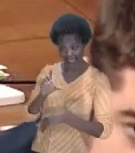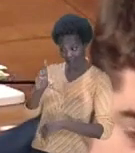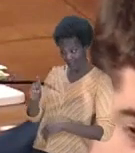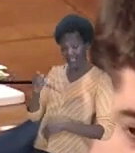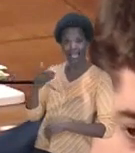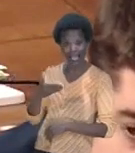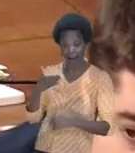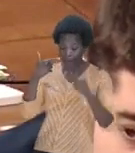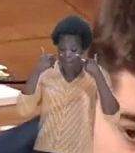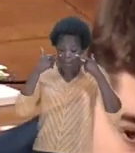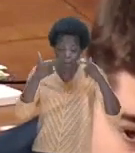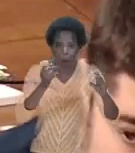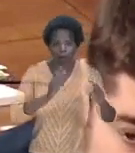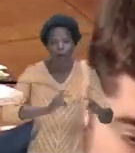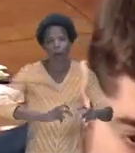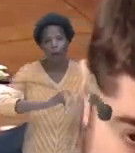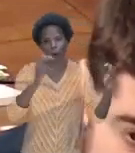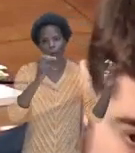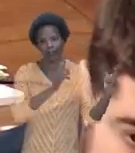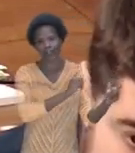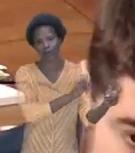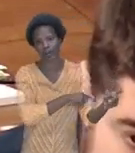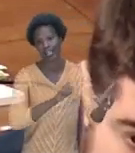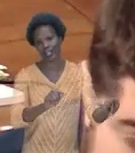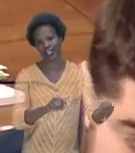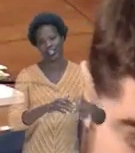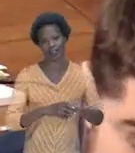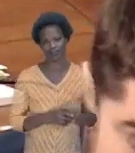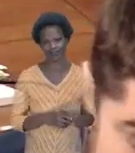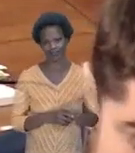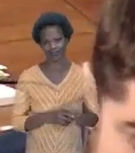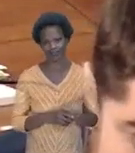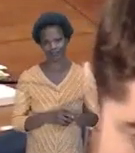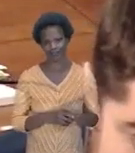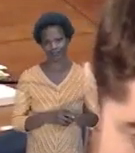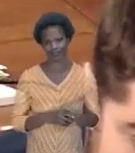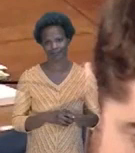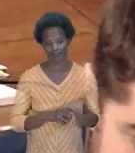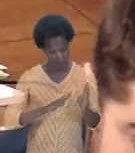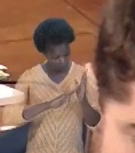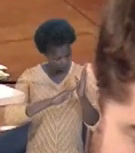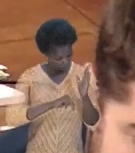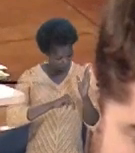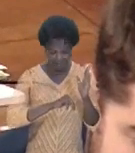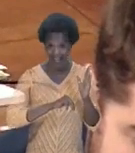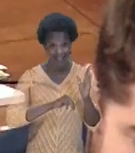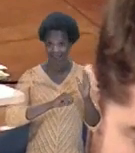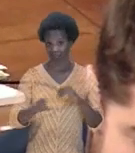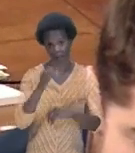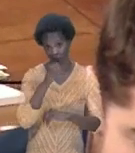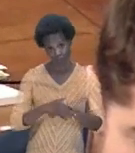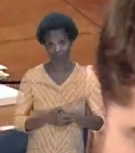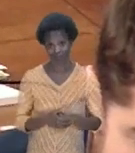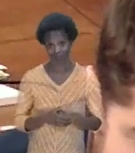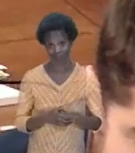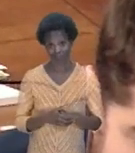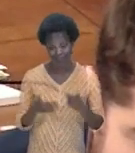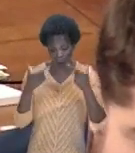forte augmentation pour l'énergie, contrat mal ficelé là